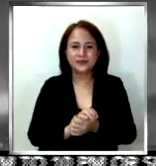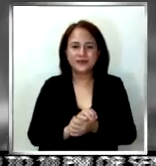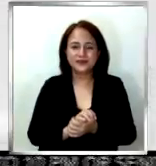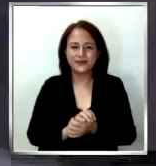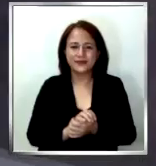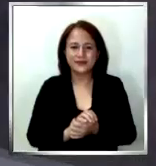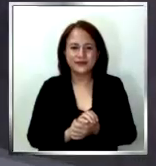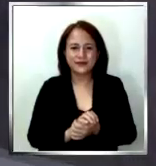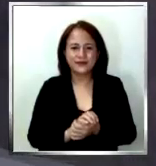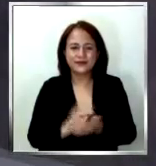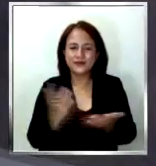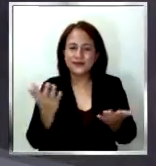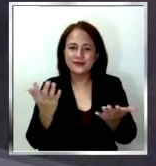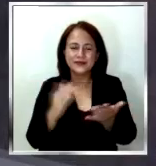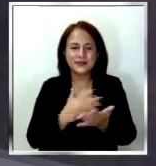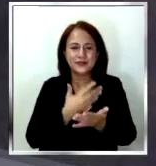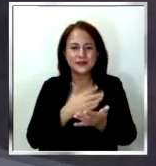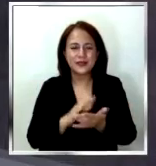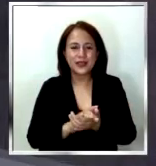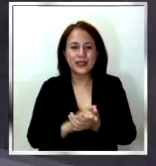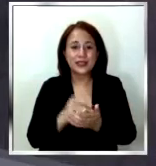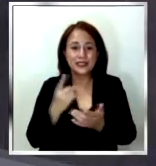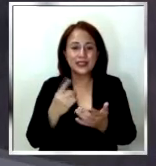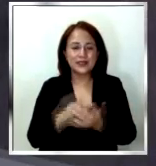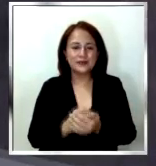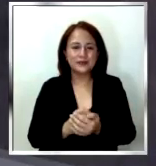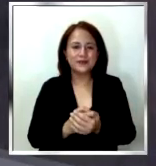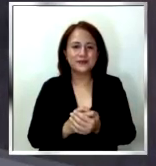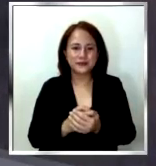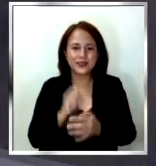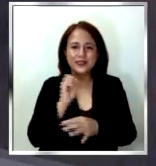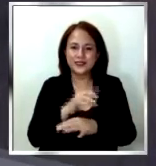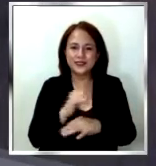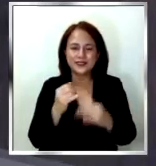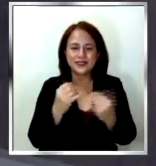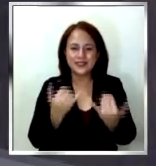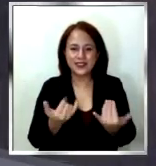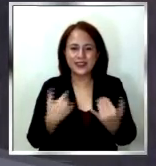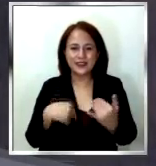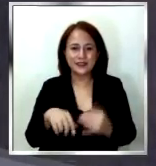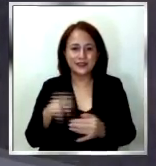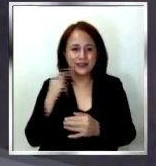One, two, three. And that's our Chika this Saturday night. Ako po, si Nelson Canda.